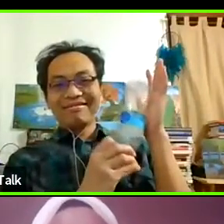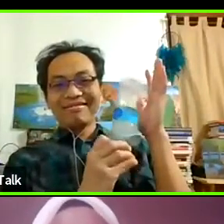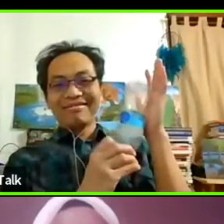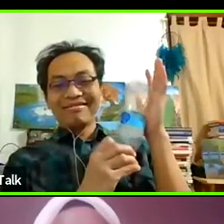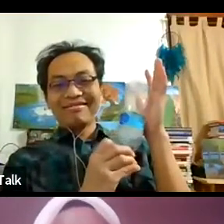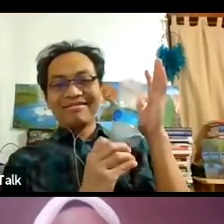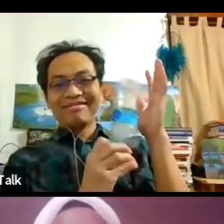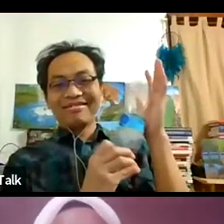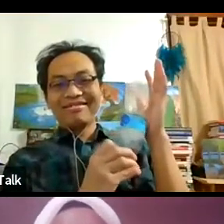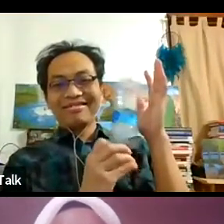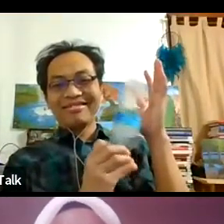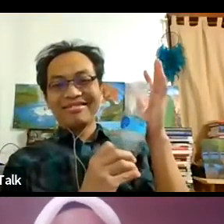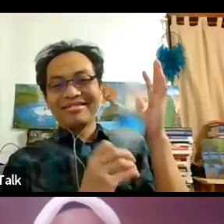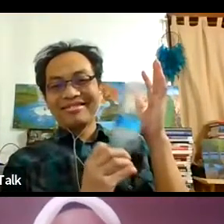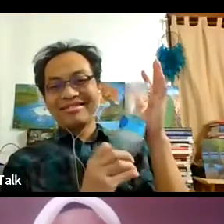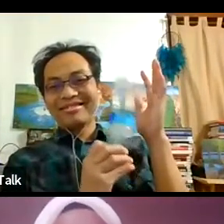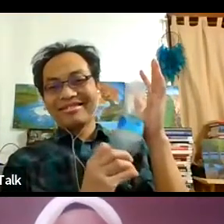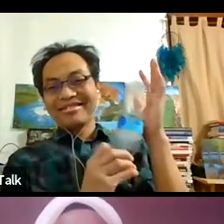Beng.